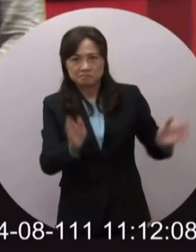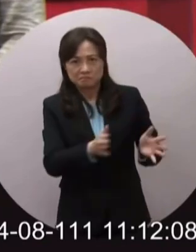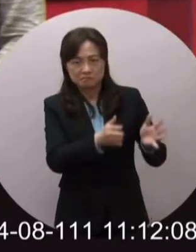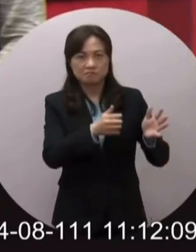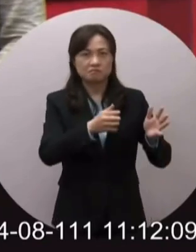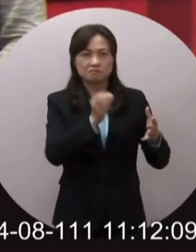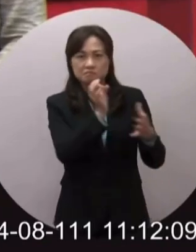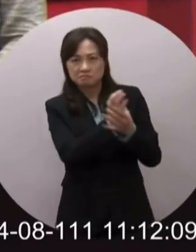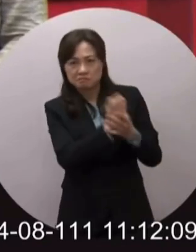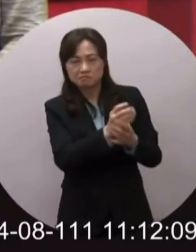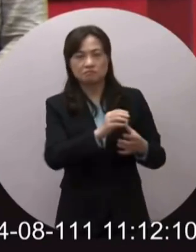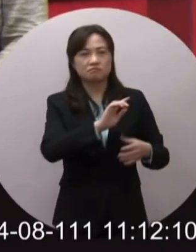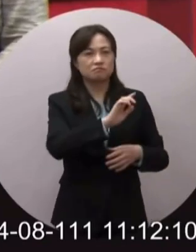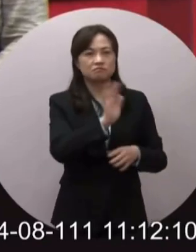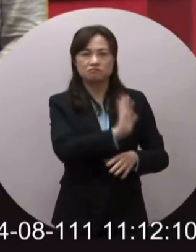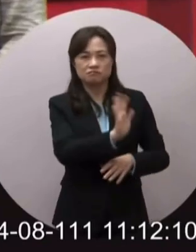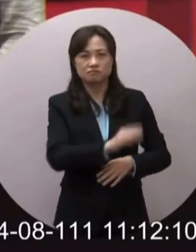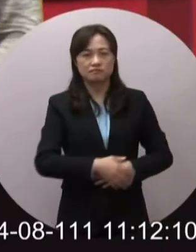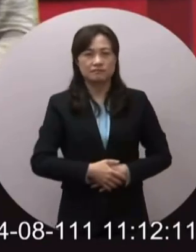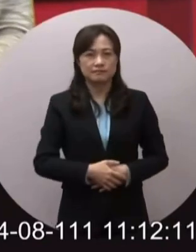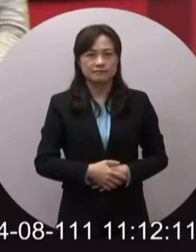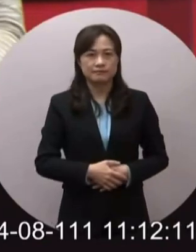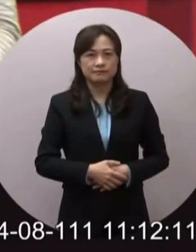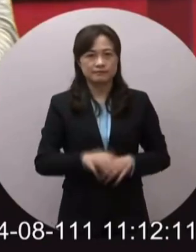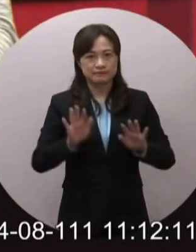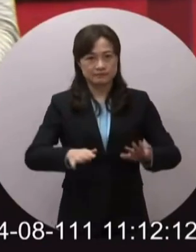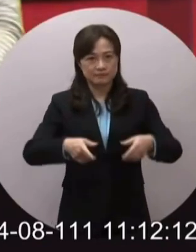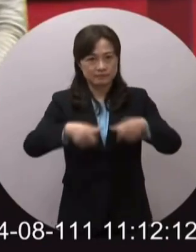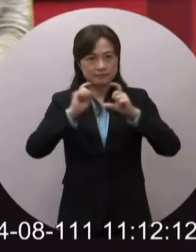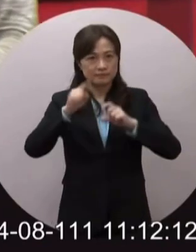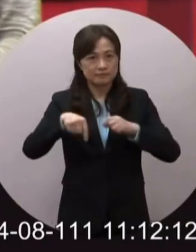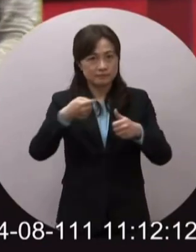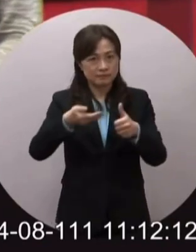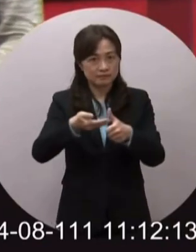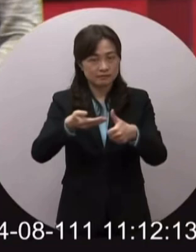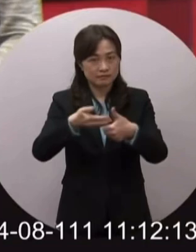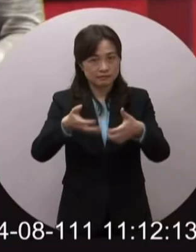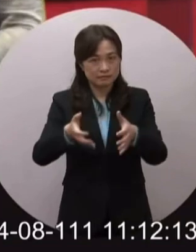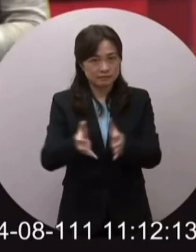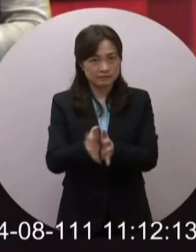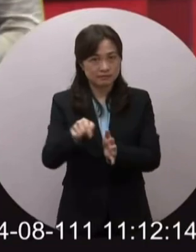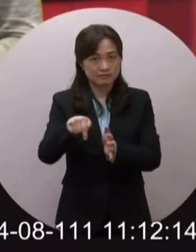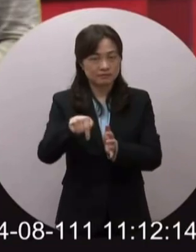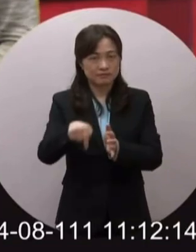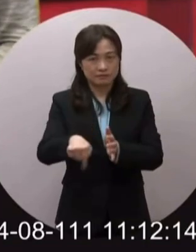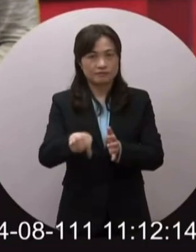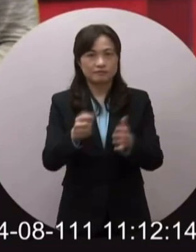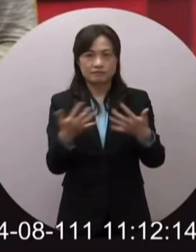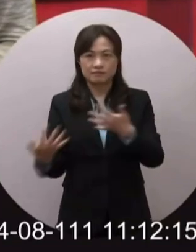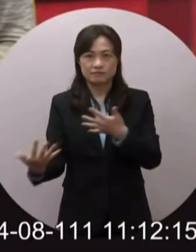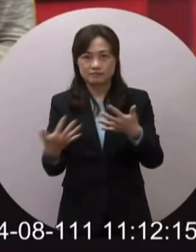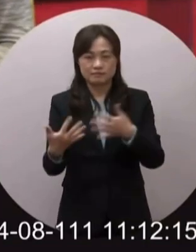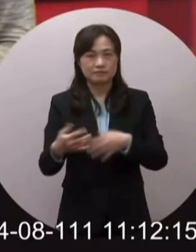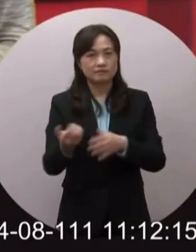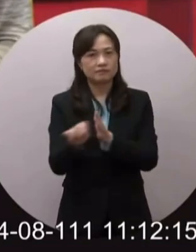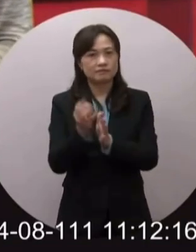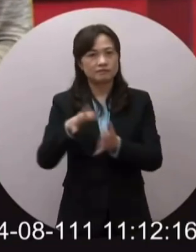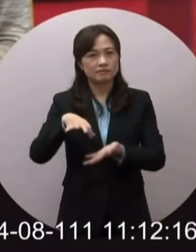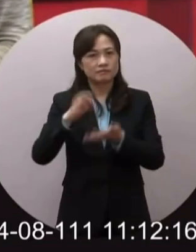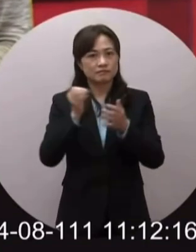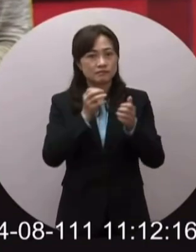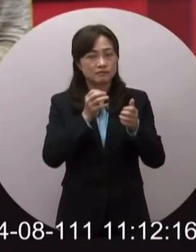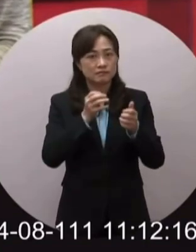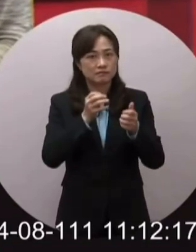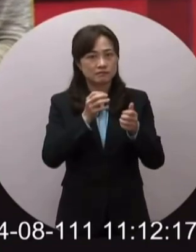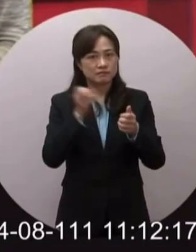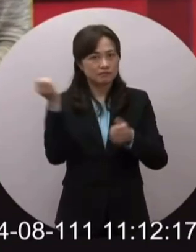们做相关的考量。那今天呢，我们就先回到整个教文的质询的部分哦。刚才我听到有回答吕玉玲委员